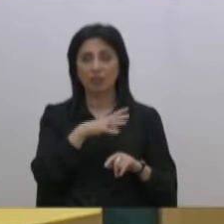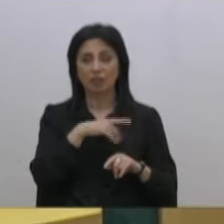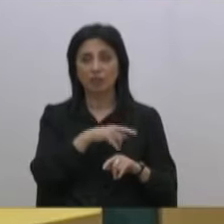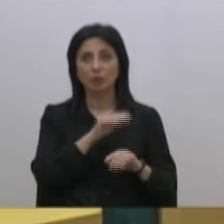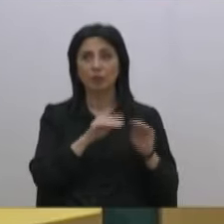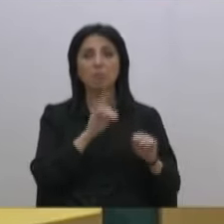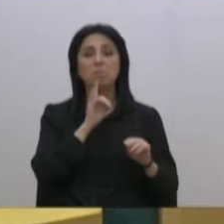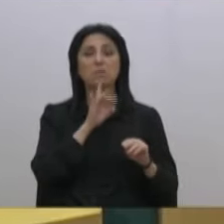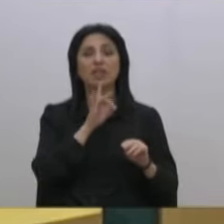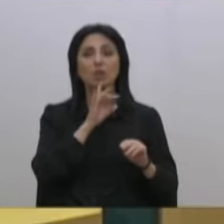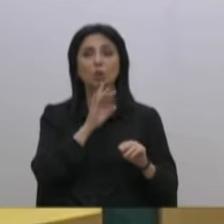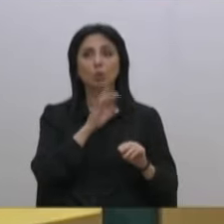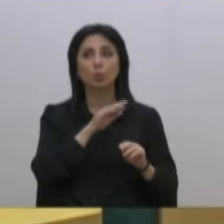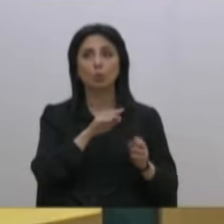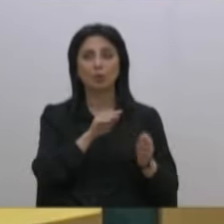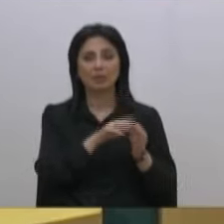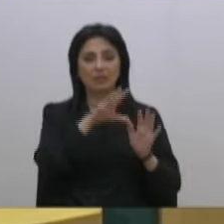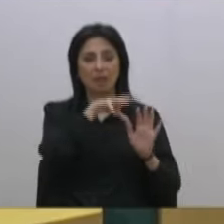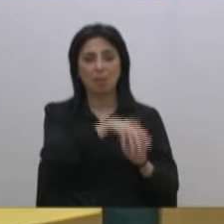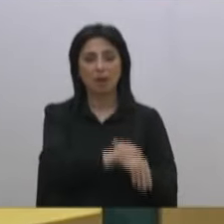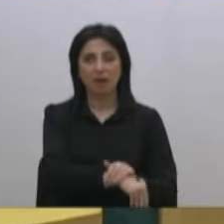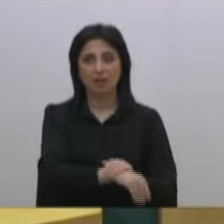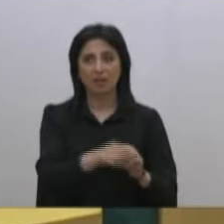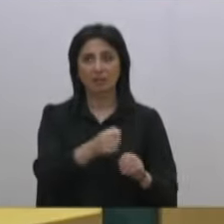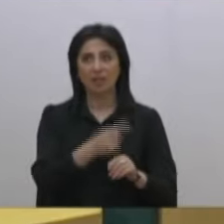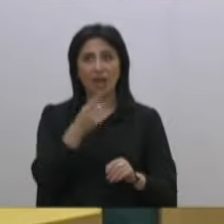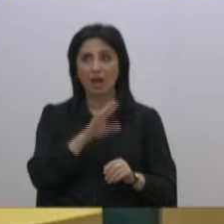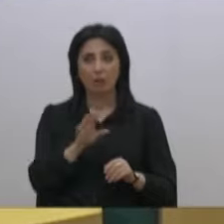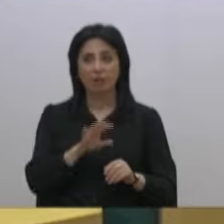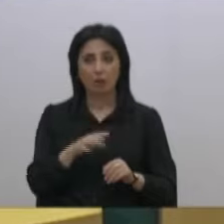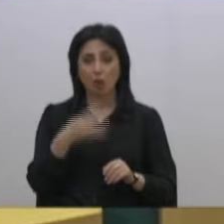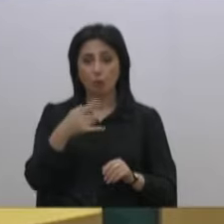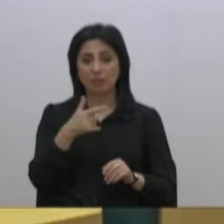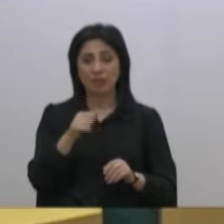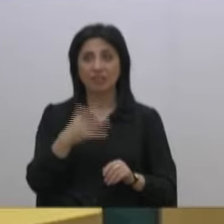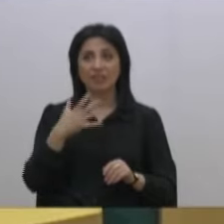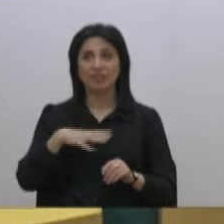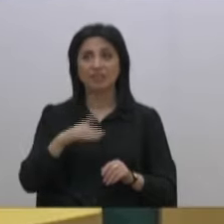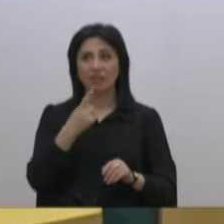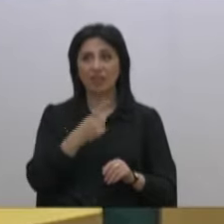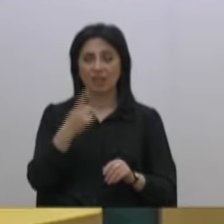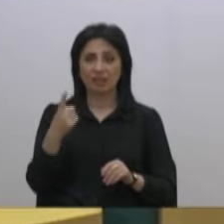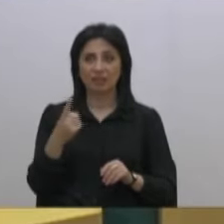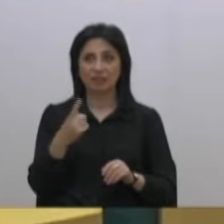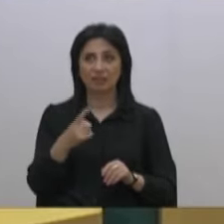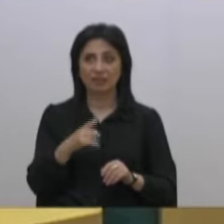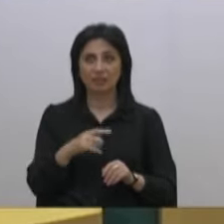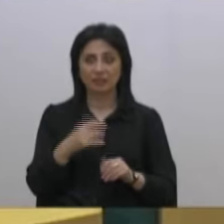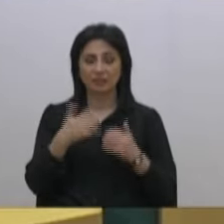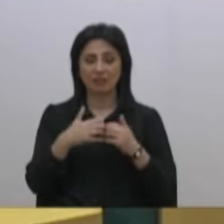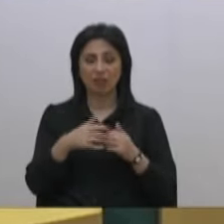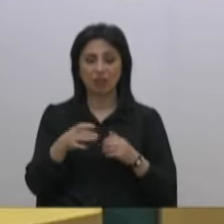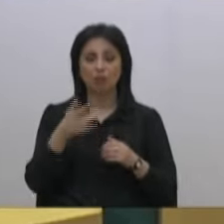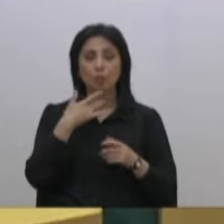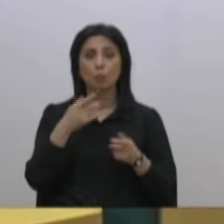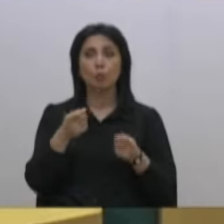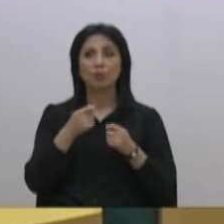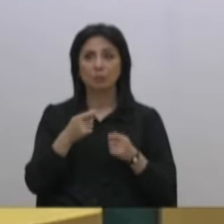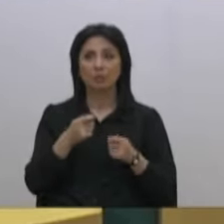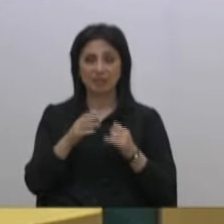მოეწყოს ბირთვული სამარხი და საბოლოოდ ეს არამხოლოდ ეს 40 ჰექტარი საქართველოს ერთ-ერთი თვითსაშუალო ზომის მუნიციპალიტეტის